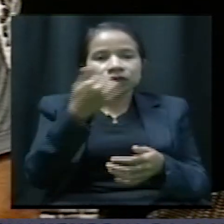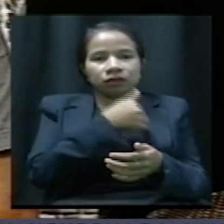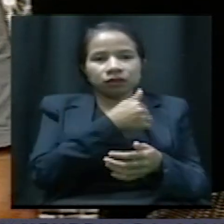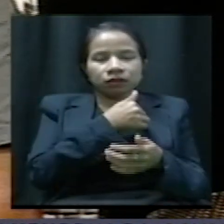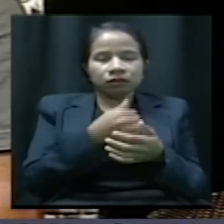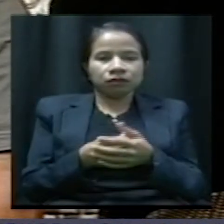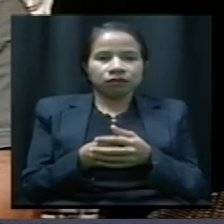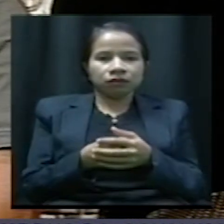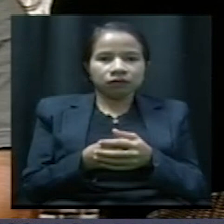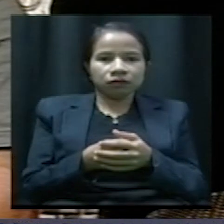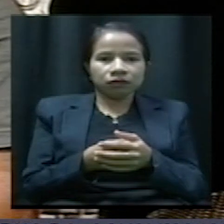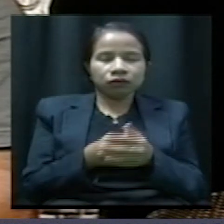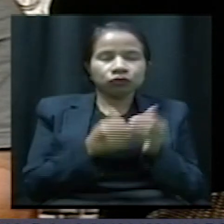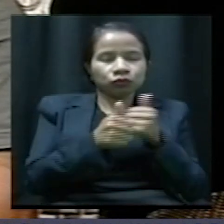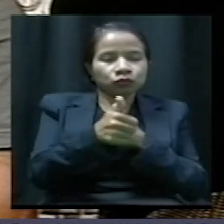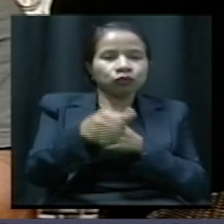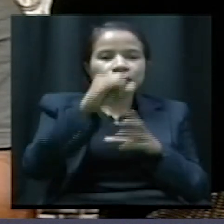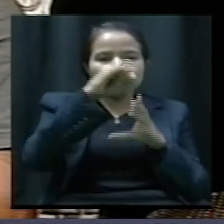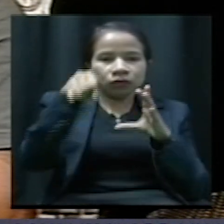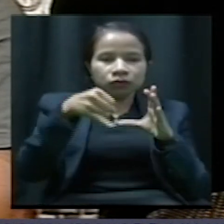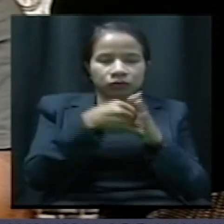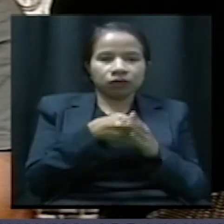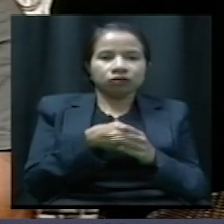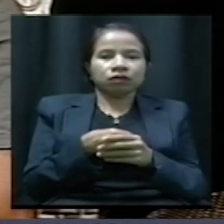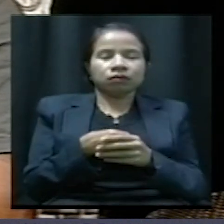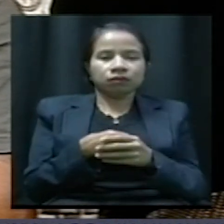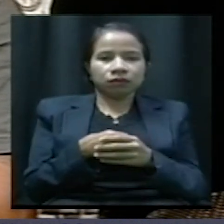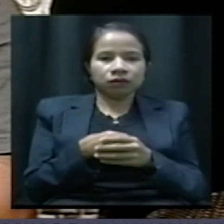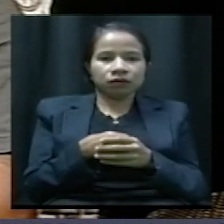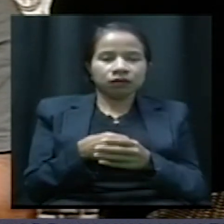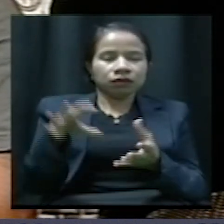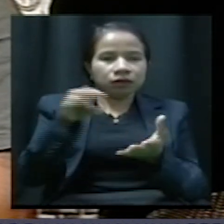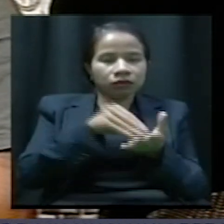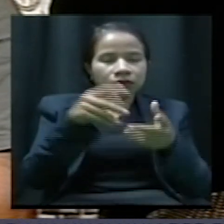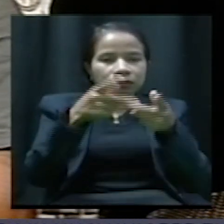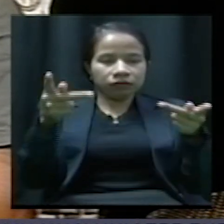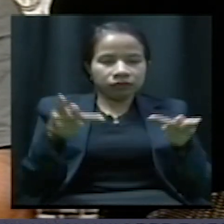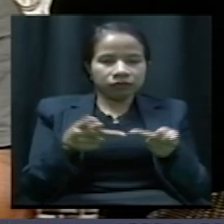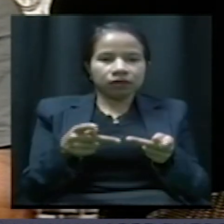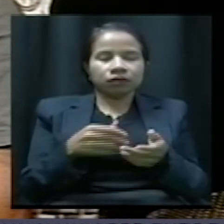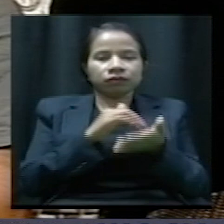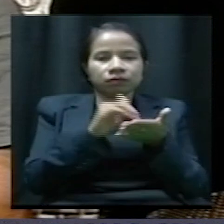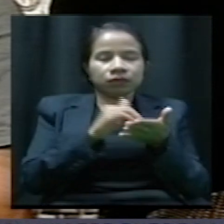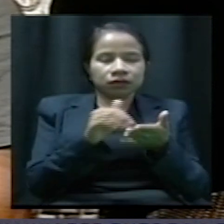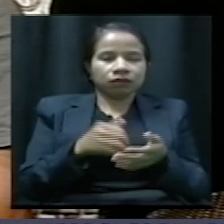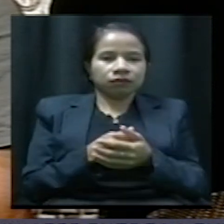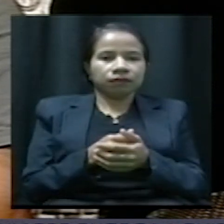sidau kumpri inklusaun nebe misaun ita tau hela ya papel sentrum yang por